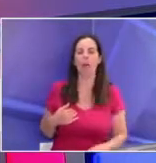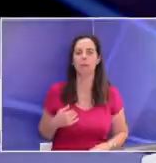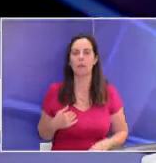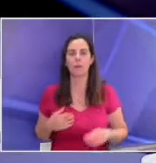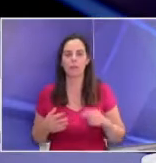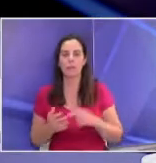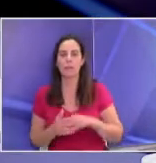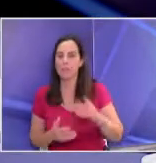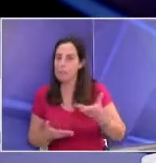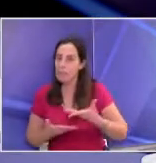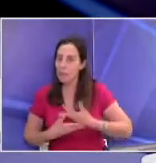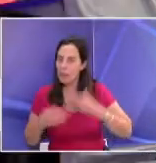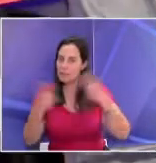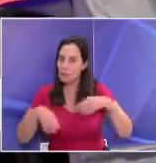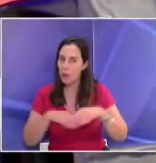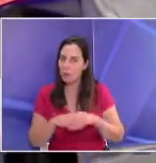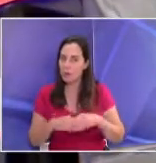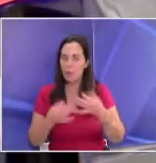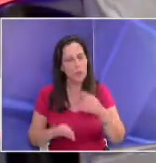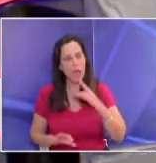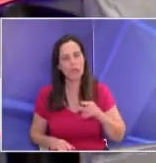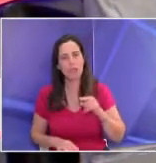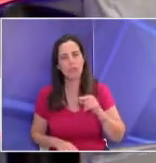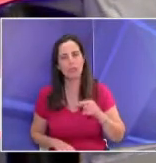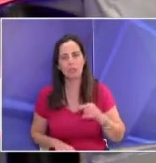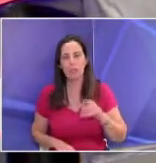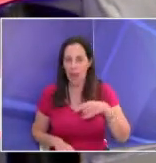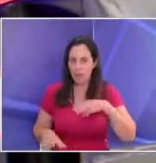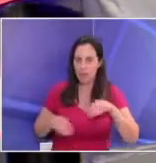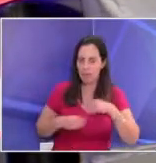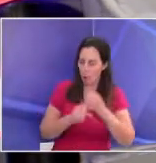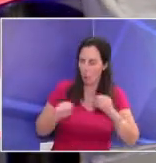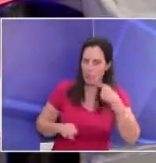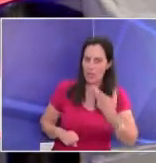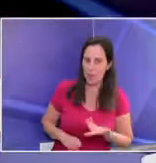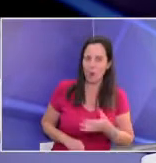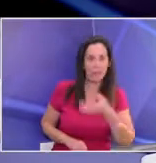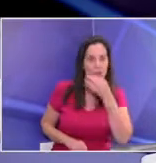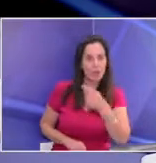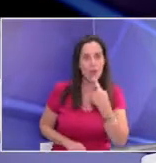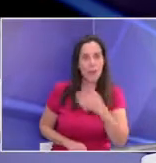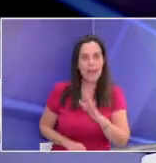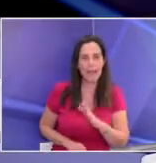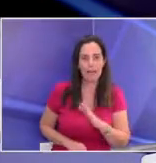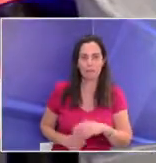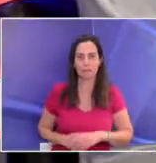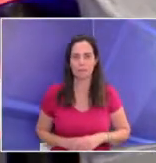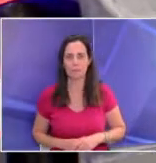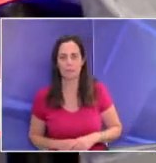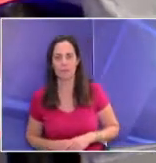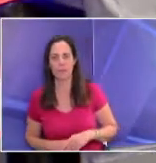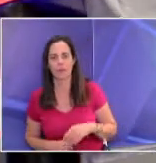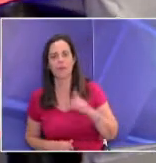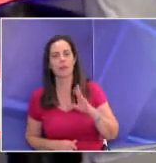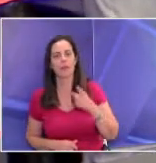לדין זה קבלה של הסכם אוסלו? מותר להגיד את זה, כי זה... לא, אני מסכים חופש הדיבור, אבל השאלה, אתה אומר ברמה של שבועיים. לא, לא, לא. אז אתה